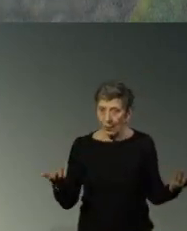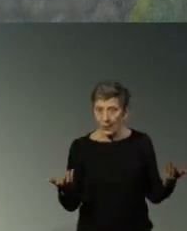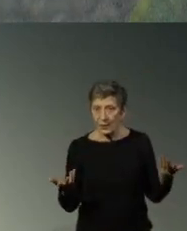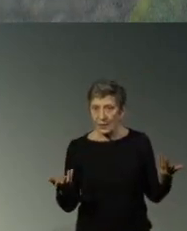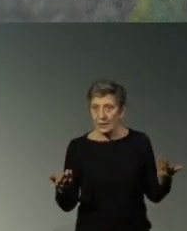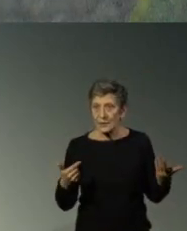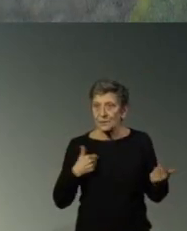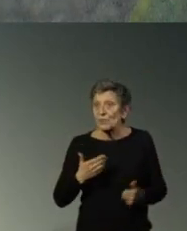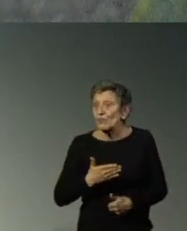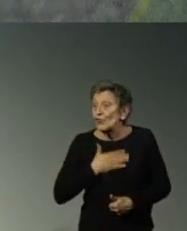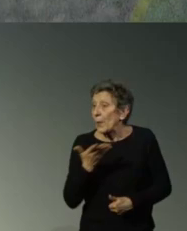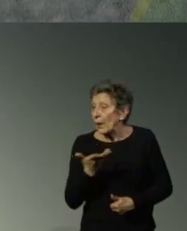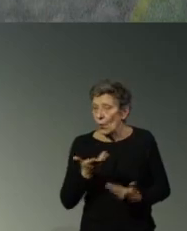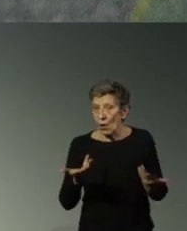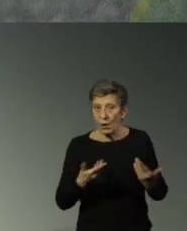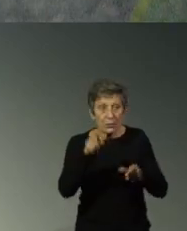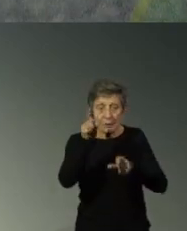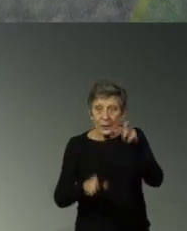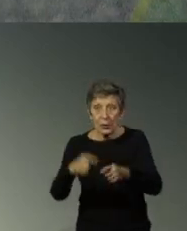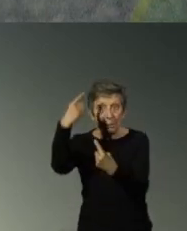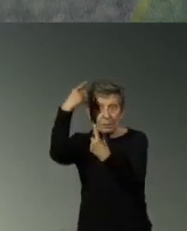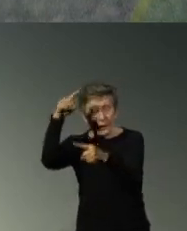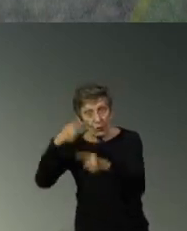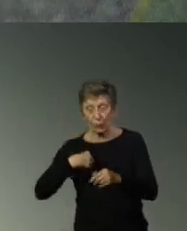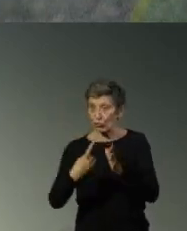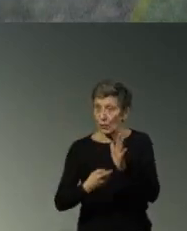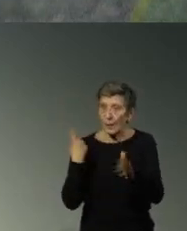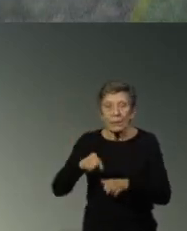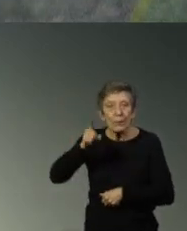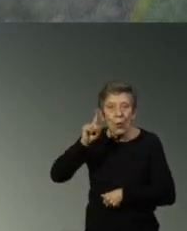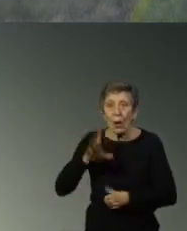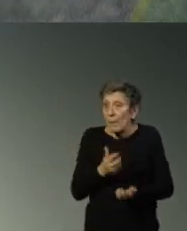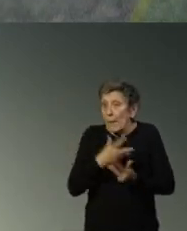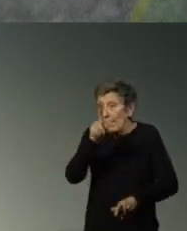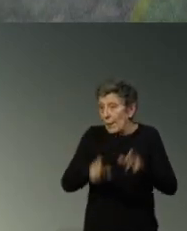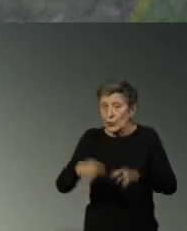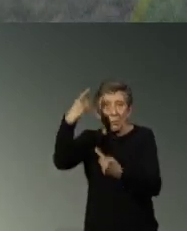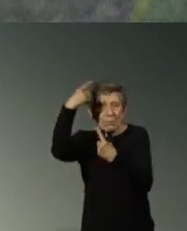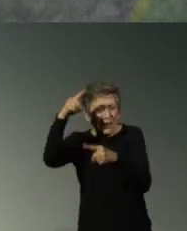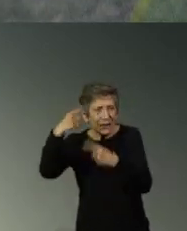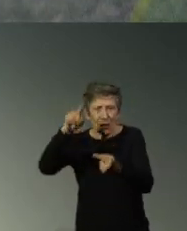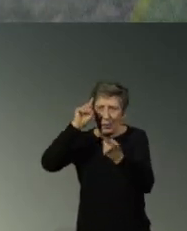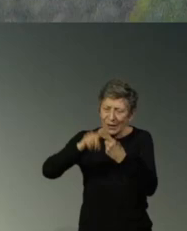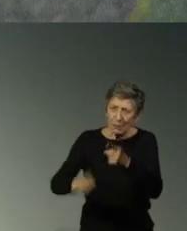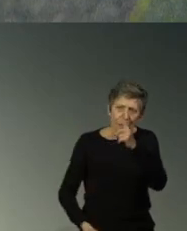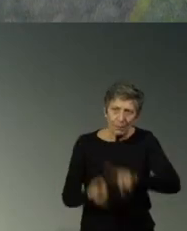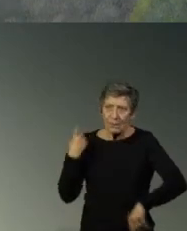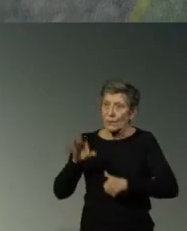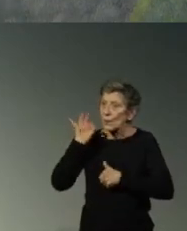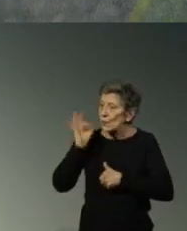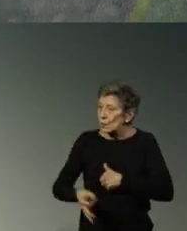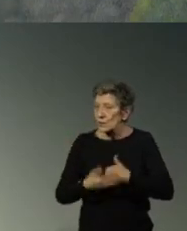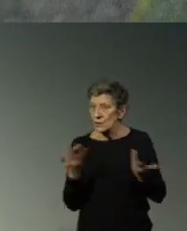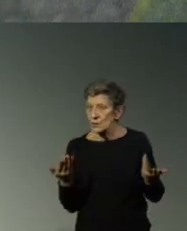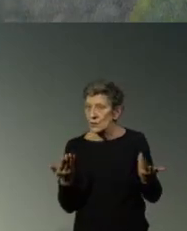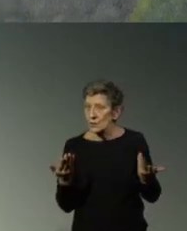ce que j'aimerais, c'est que les gens qui sont militants, et je reviens là-dessus, parce qu'il y a beaucoup de gens qui sont militants pour des causes qui sont super importantes, on peut ne pas